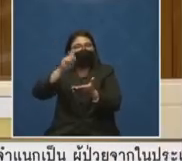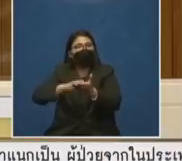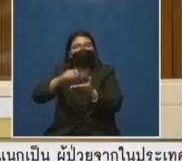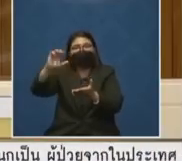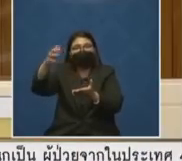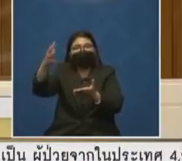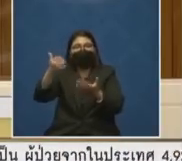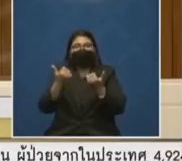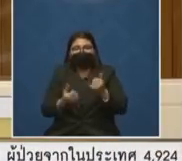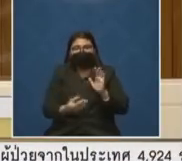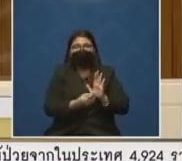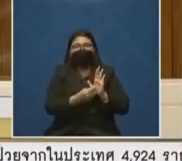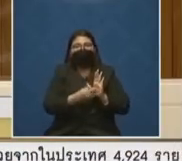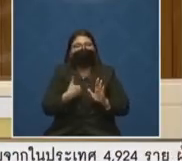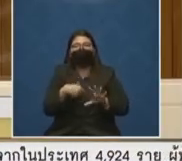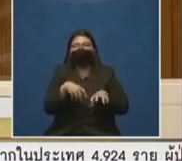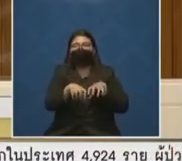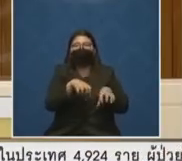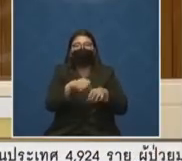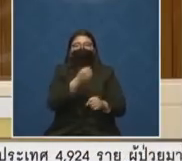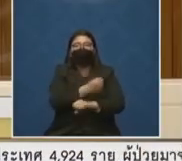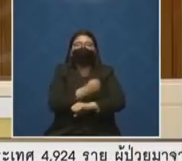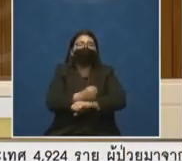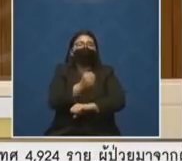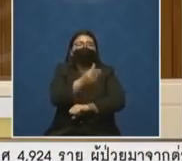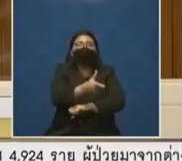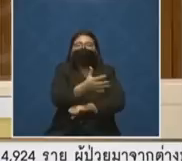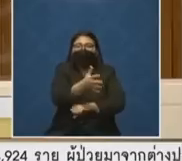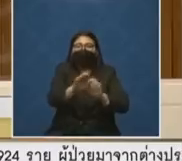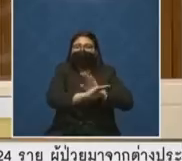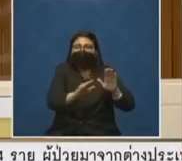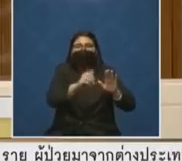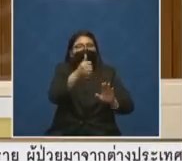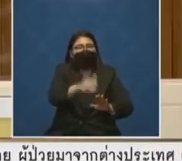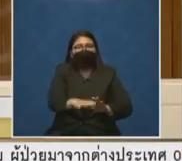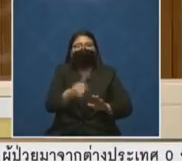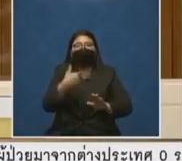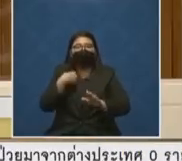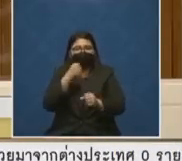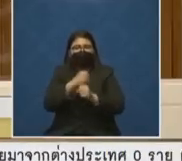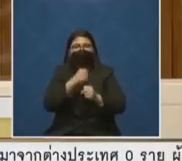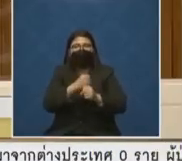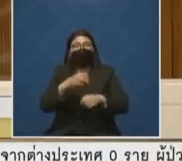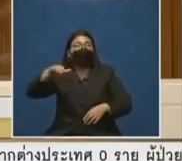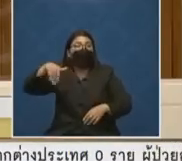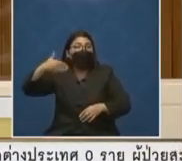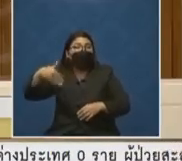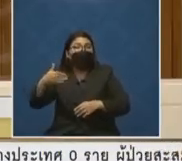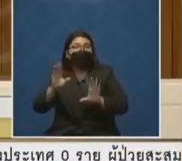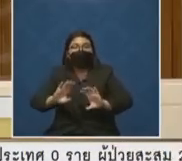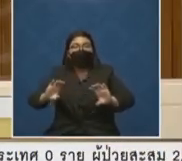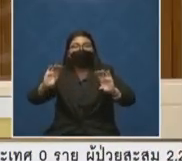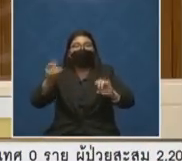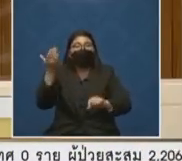ชนตัวพลเอกอนุพงษ์นั้นไม่มีอำนาจที่จะไปร่วมแต่กำกับได้ว่าต้องอยู่บนผลประโยชน์ประชาชนใดนั้นผู้บริหารและสภา